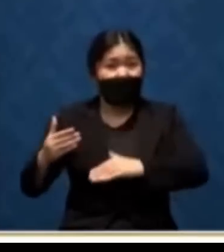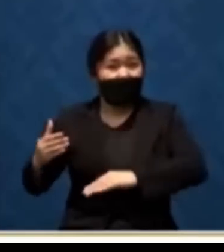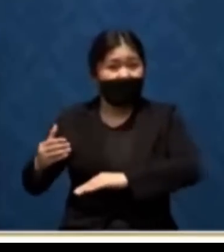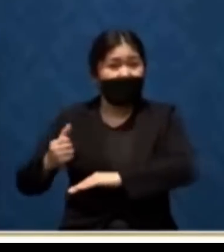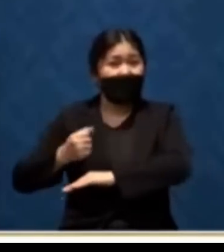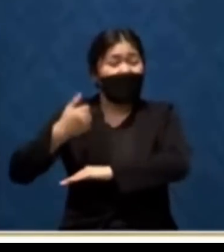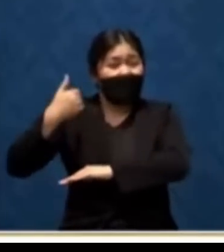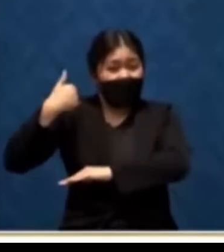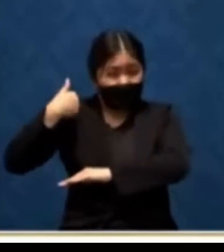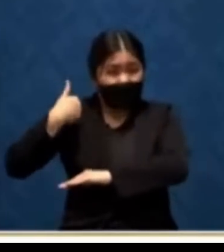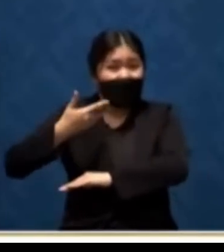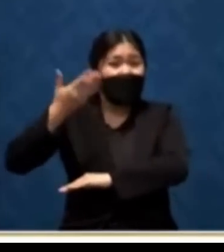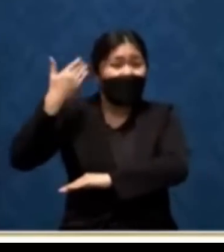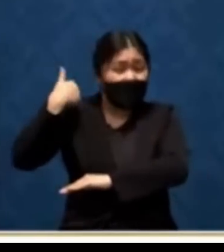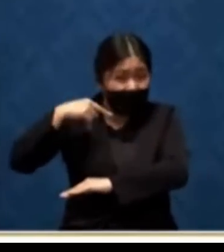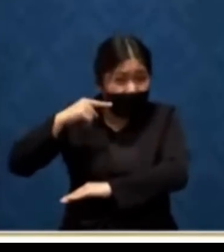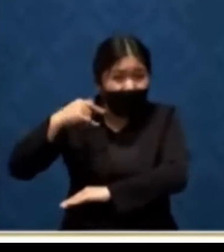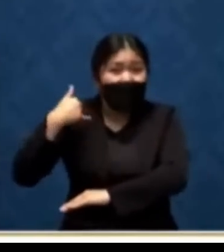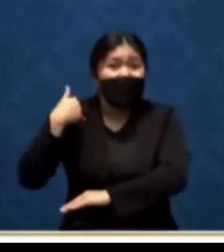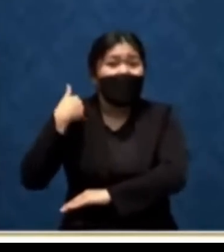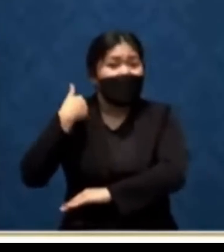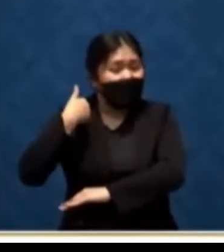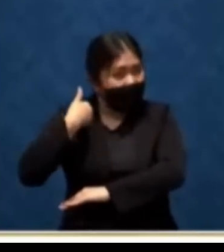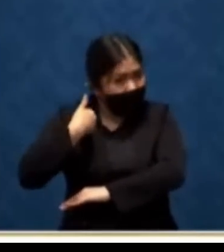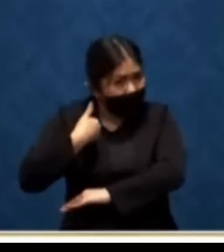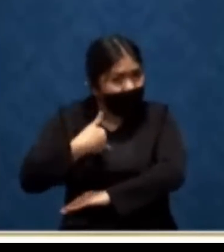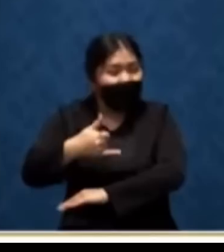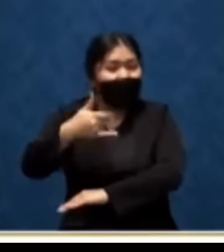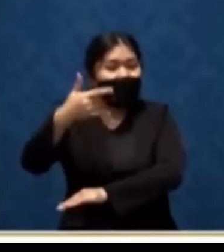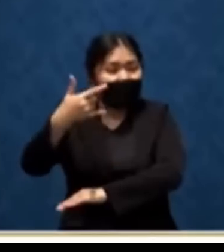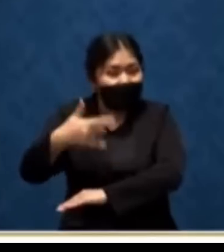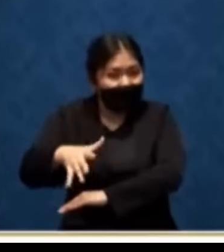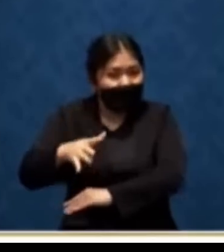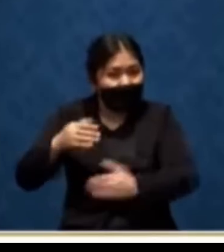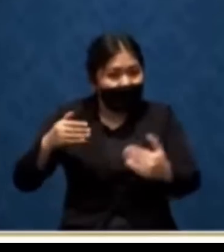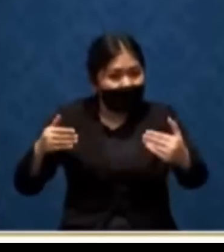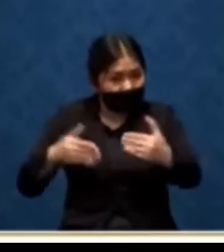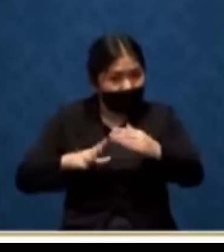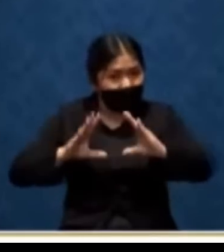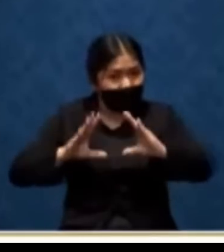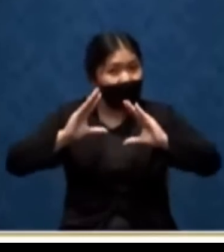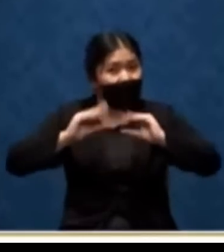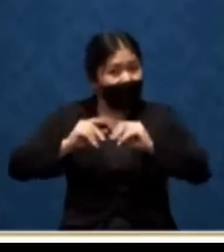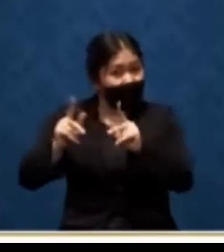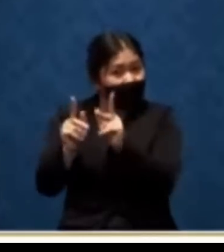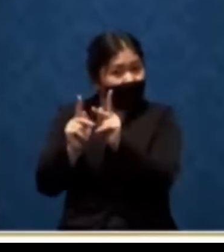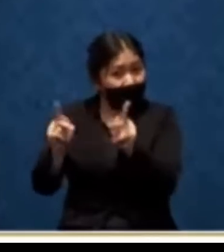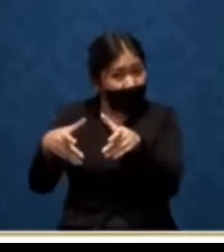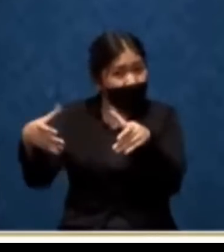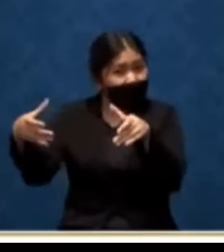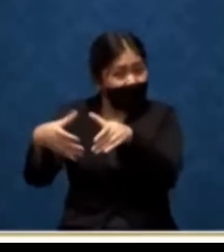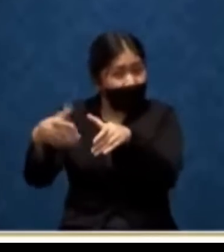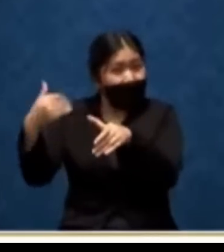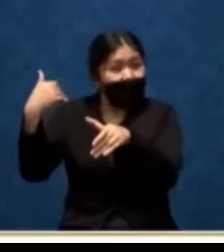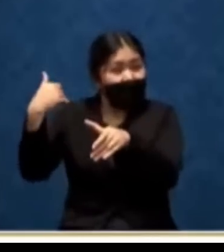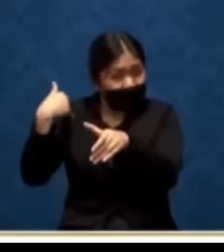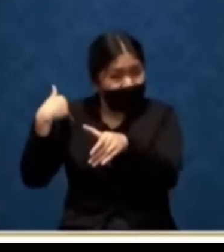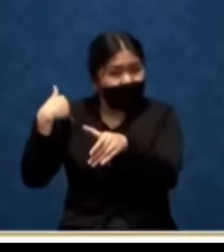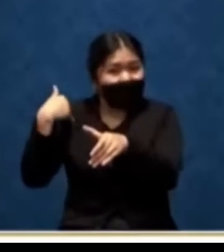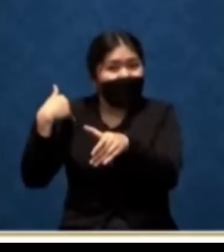งถึงเคยเข้ามาปรากฏตัวในที่ประชุมกรรมาธิการเอนเตอร์เทนเมนต์คอม